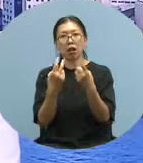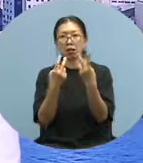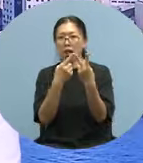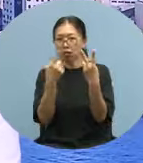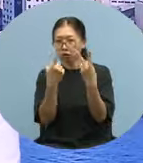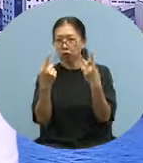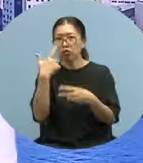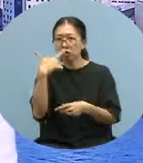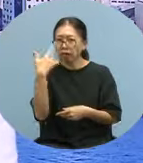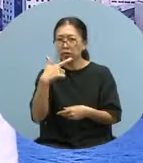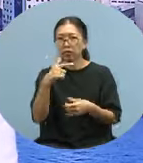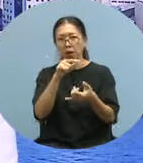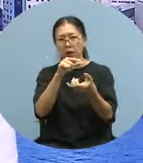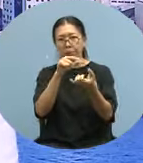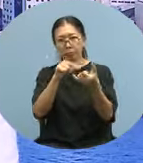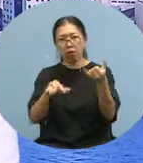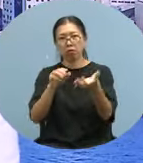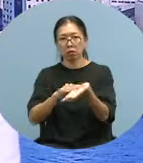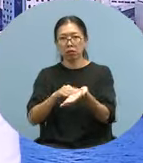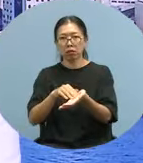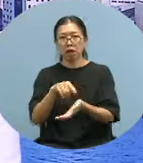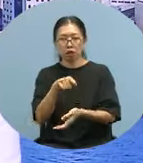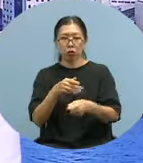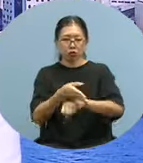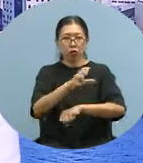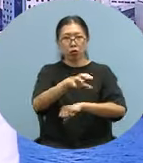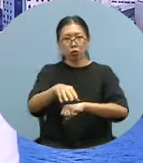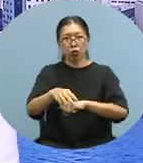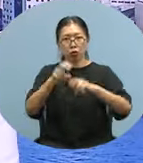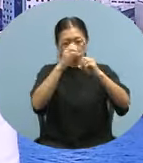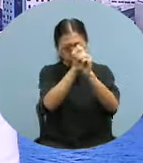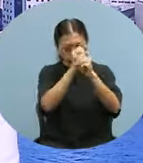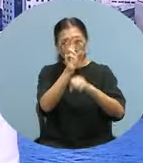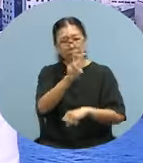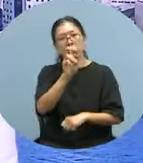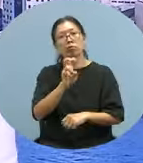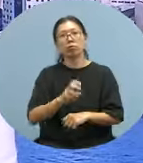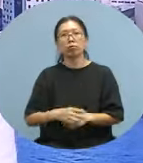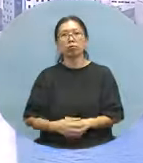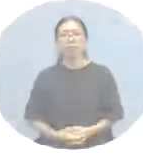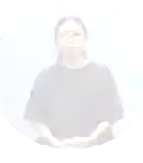21位新嘅個案咧，係有呢個普及社區檢測揾到嘅。